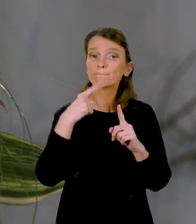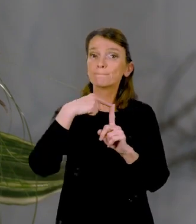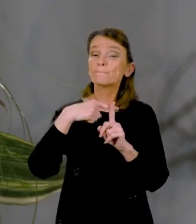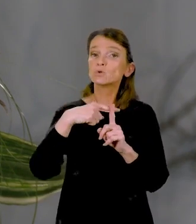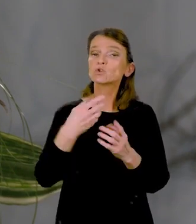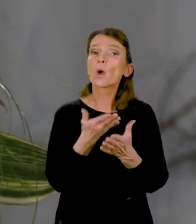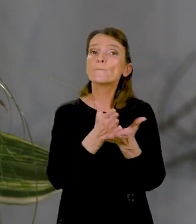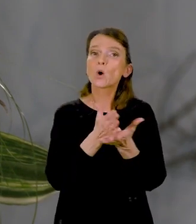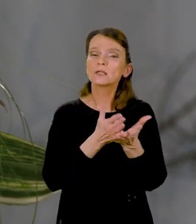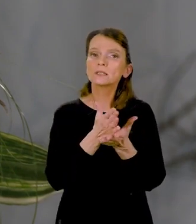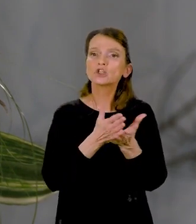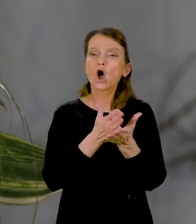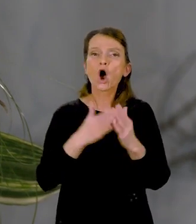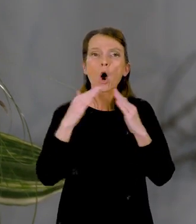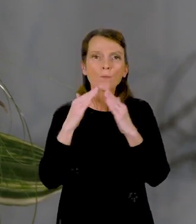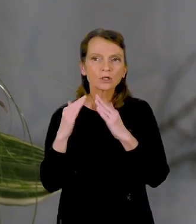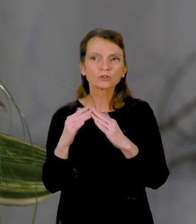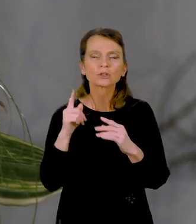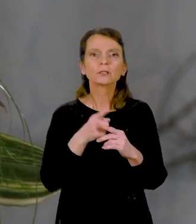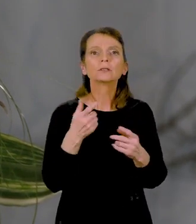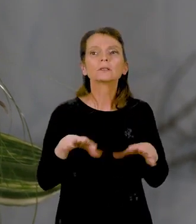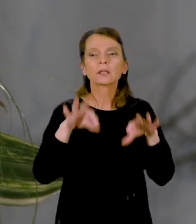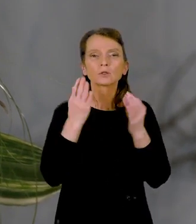dostojno življenje in ustrezno veljavo.